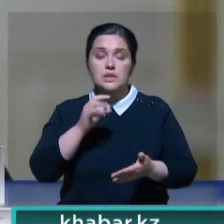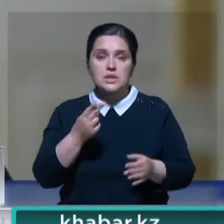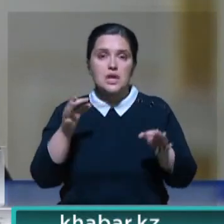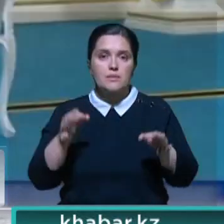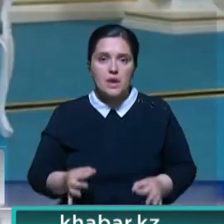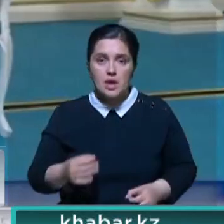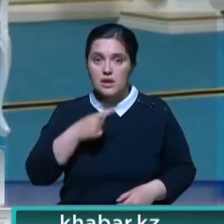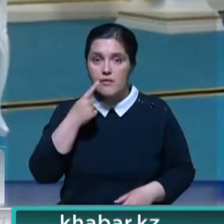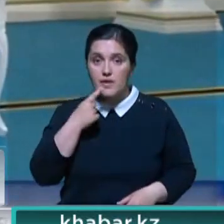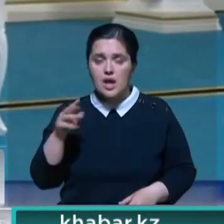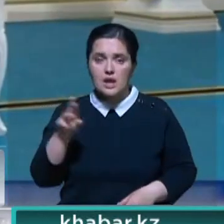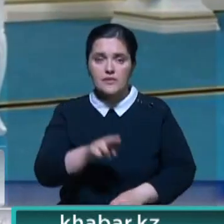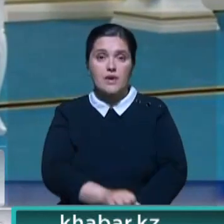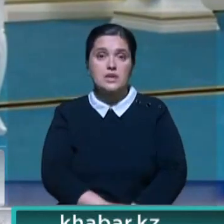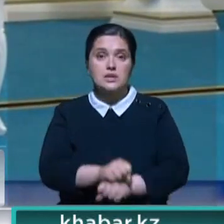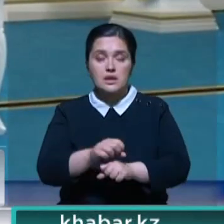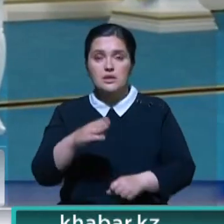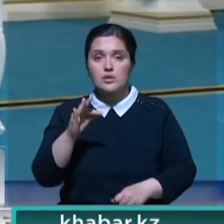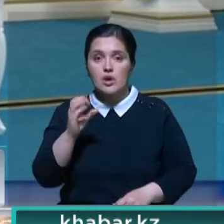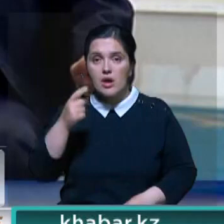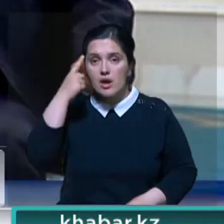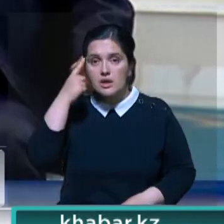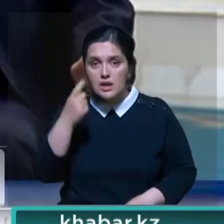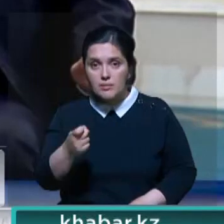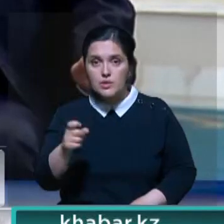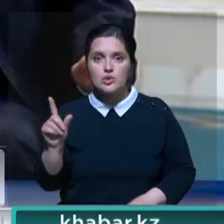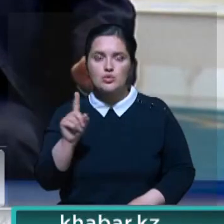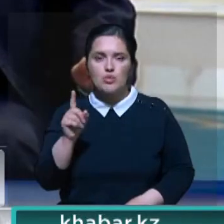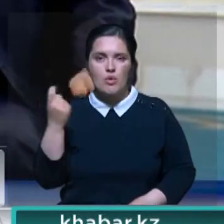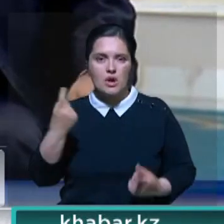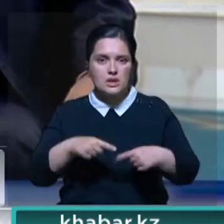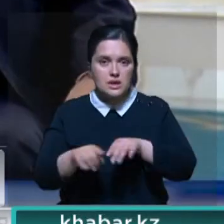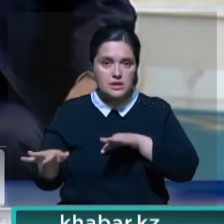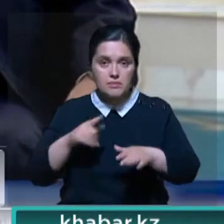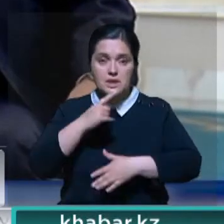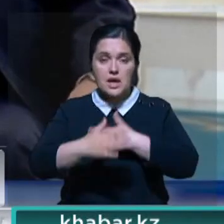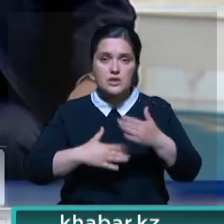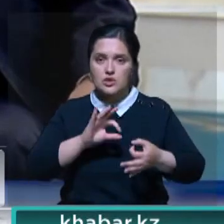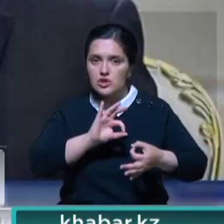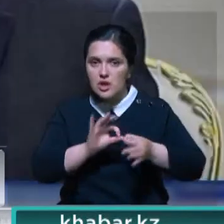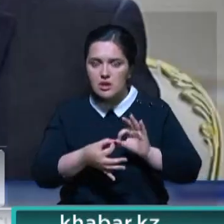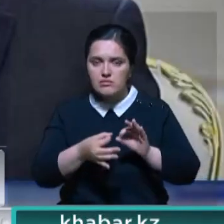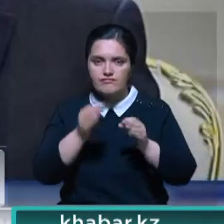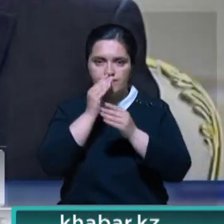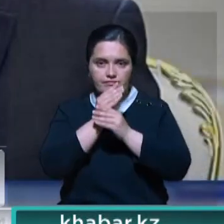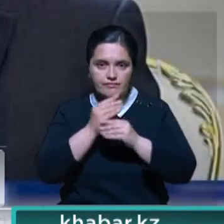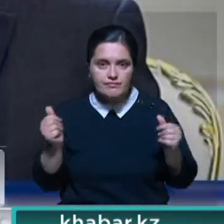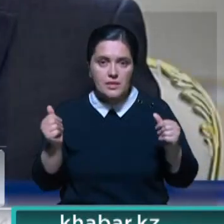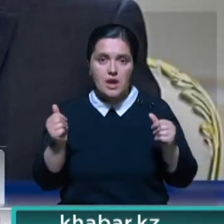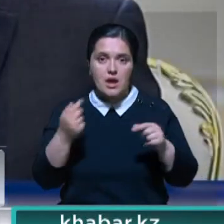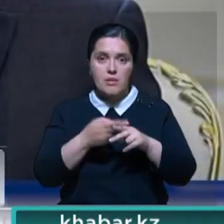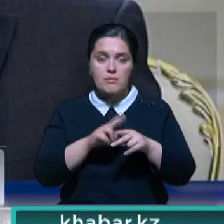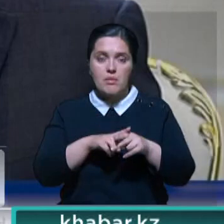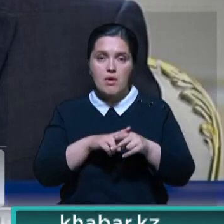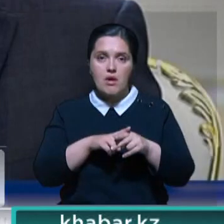социальная справедливость. Говоря о январских событиях, Токаев заявил, что организаторы беспорядков тщательно замели следы, которые